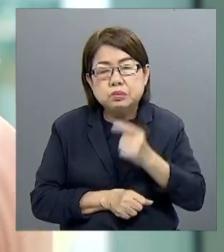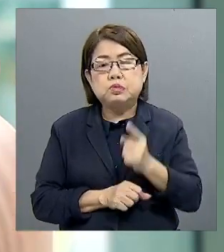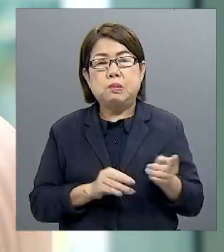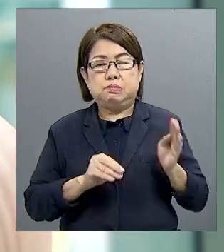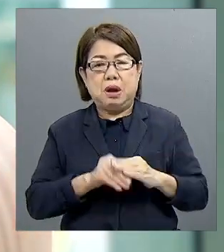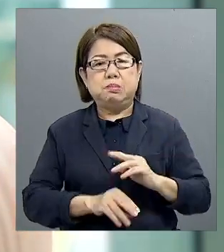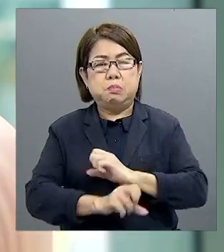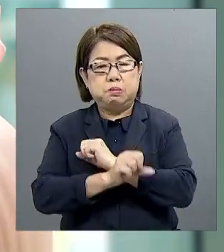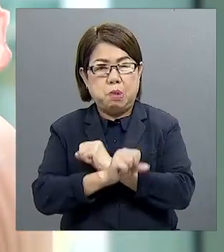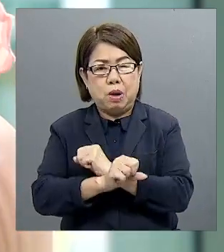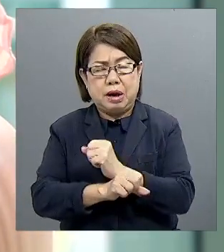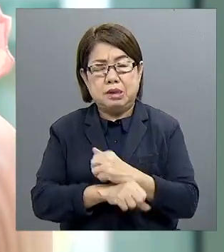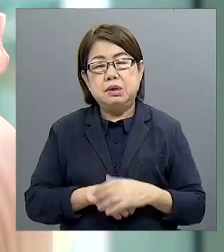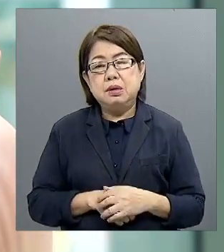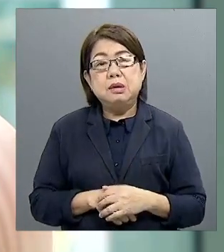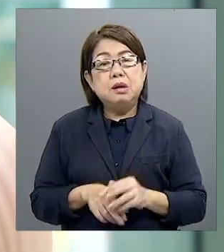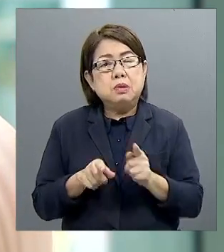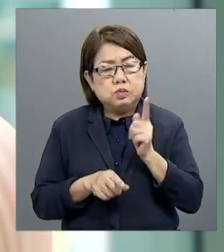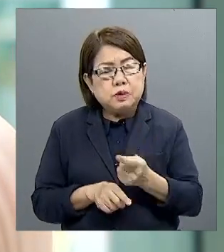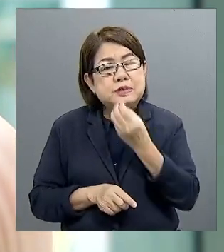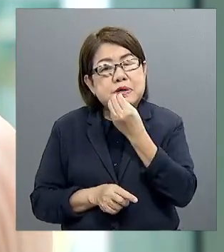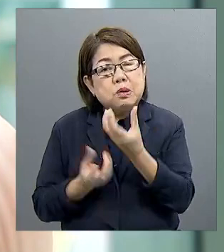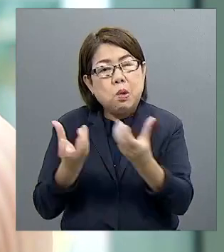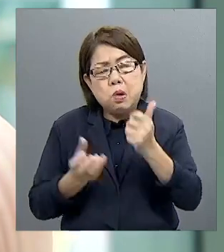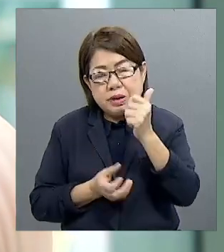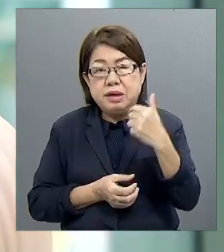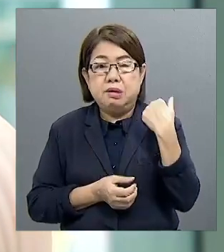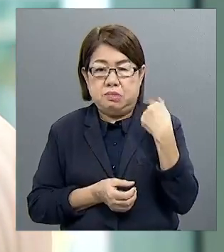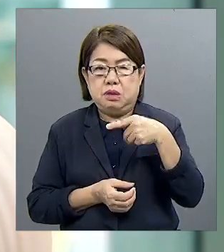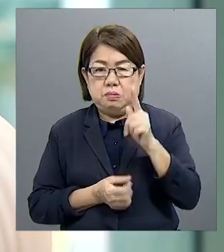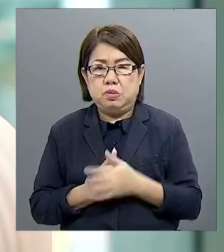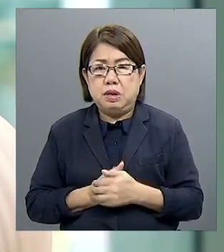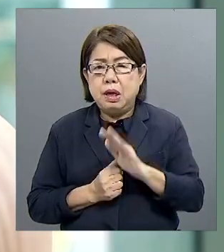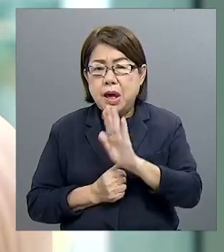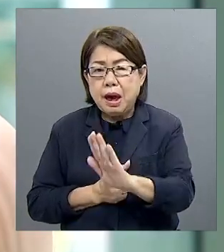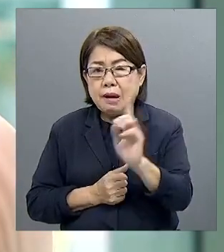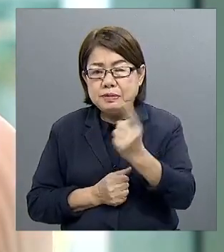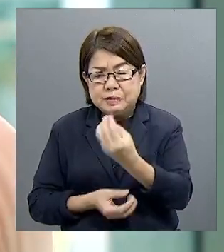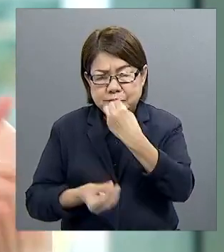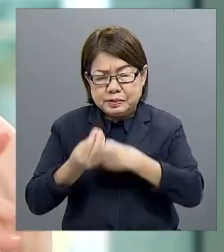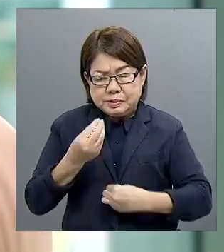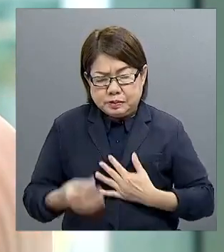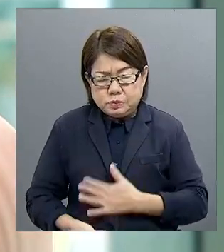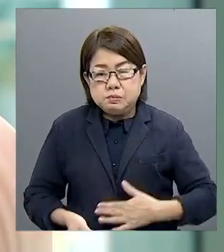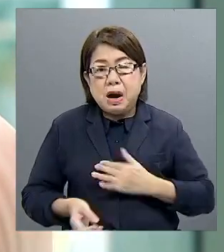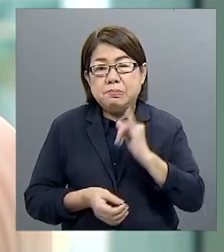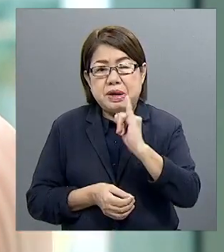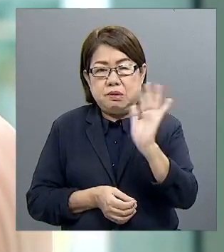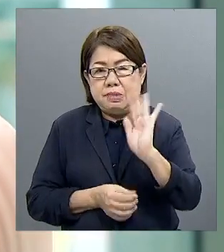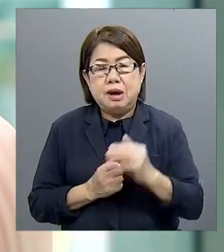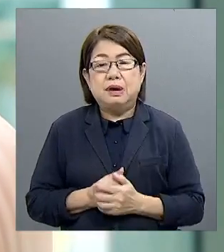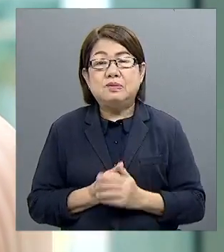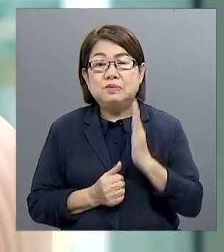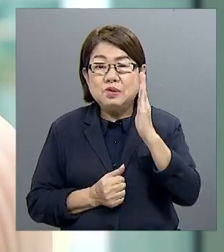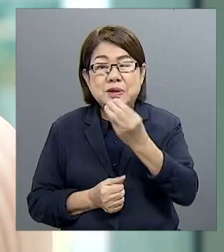ที่มีประโยชน์อย่างที่หมอต้นแนะนำไปแล้วก็หลีกเลี่ยงอาหารที่ส่งผลเสียกับสุขภาพของเราค่ะแค่นี้สุขภาพของเราก็จะดีแบบนี้ไปยาวนานค่ะ